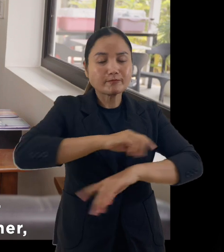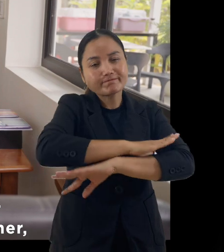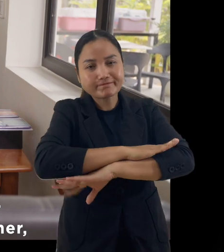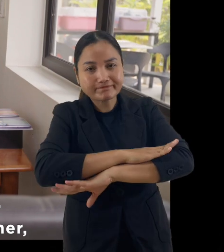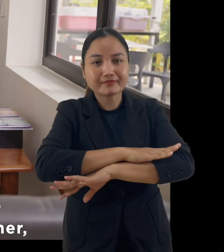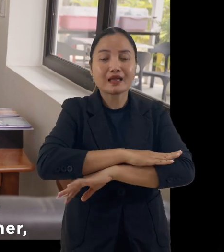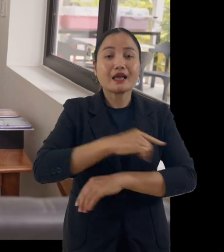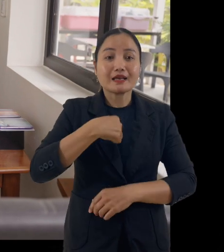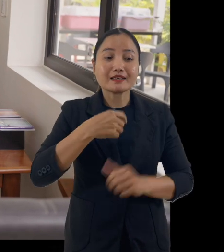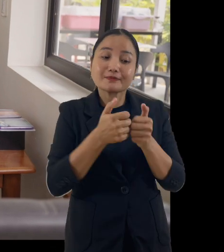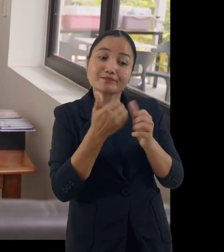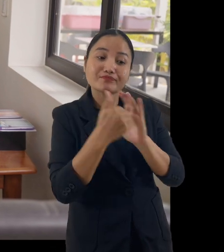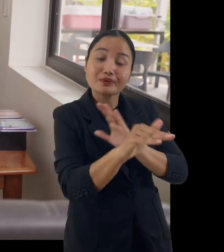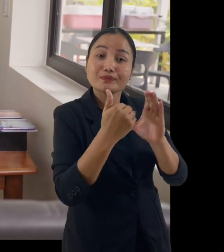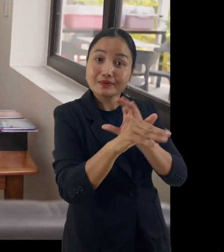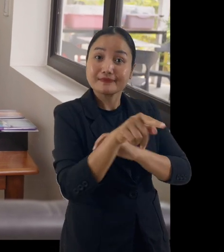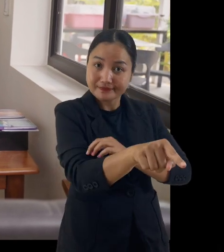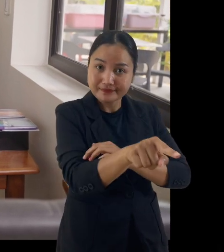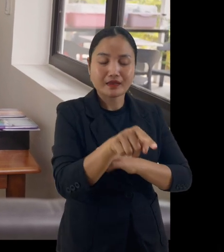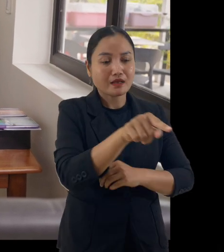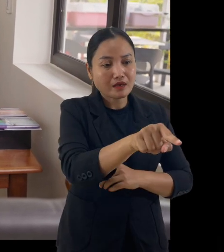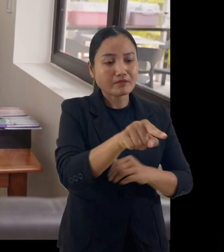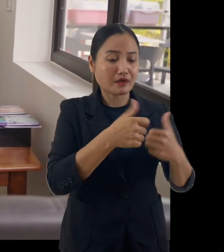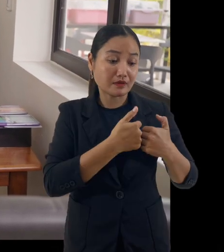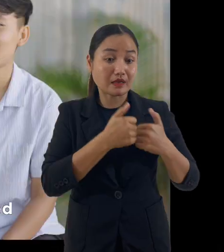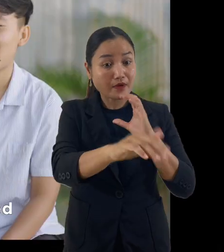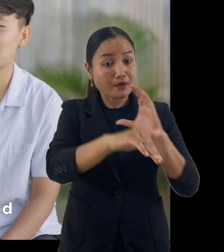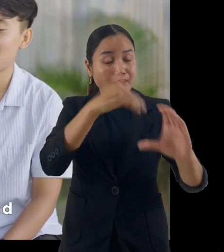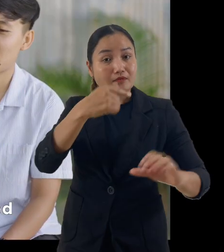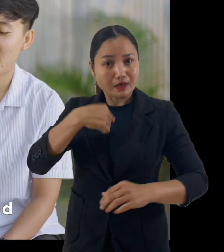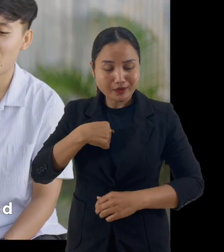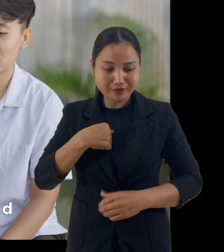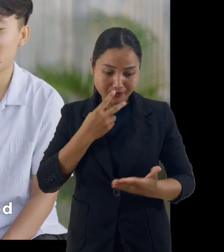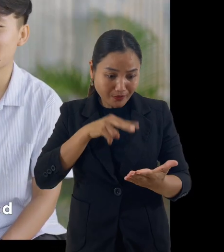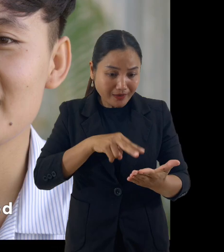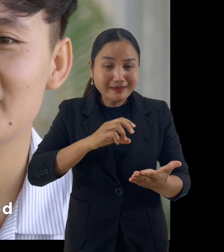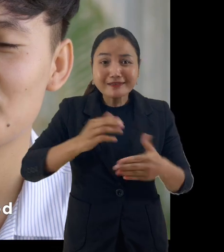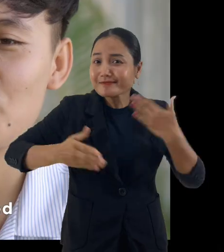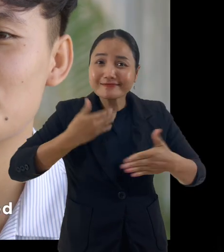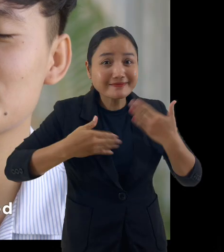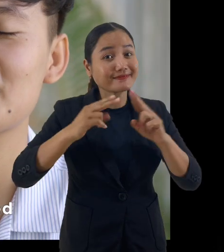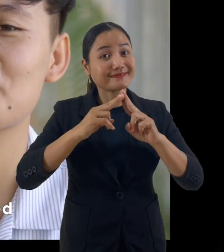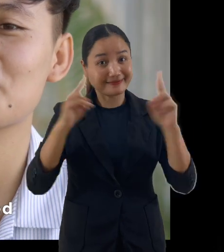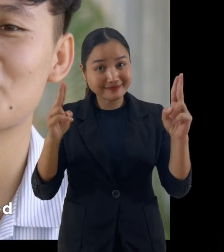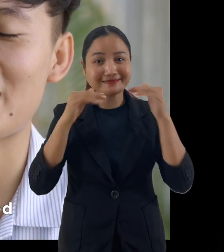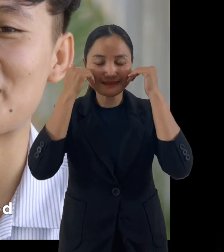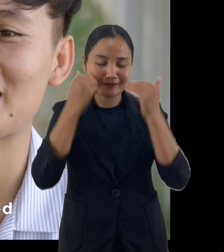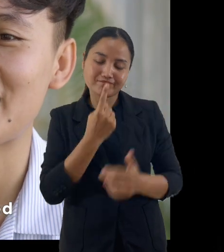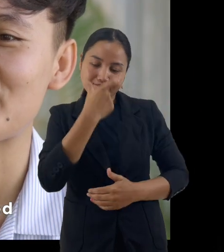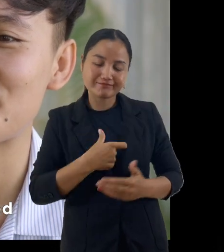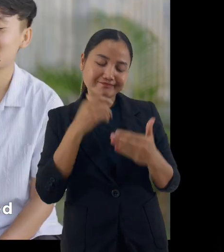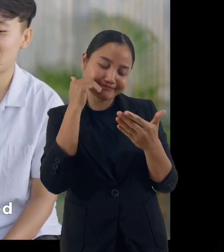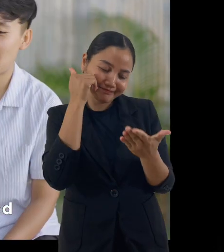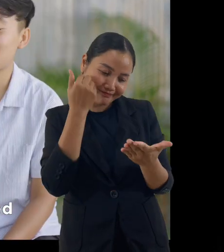យើងទៅនេពីការរៀនសូត្រហ្នឹងយើងចង់តែឆាតទៅគាត់ទេហើយនៅពេលដែលបានគាត់ reply អូយើងសប្បាយចិត្តមែន